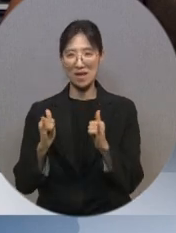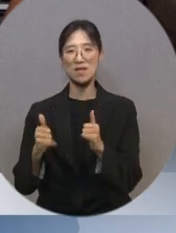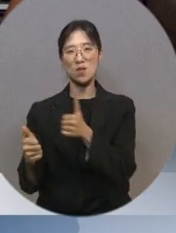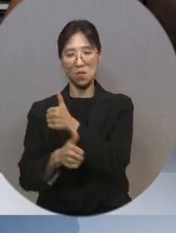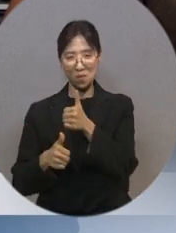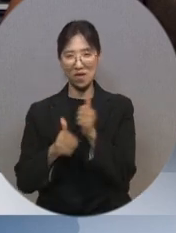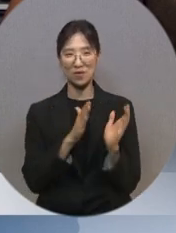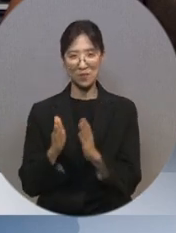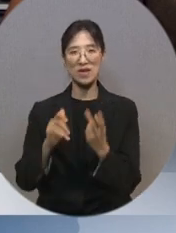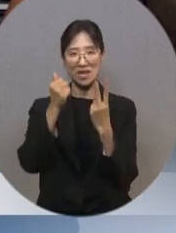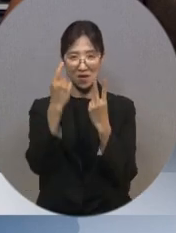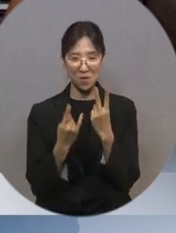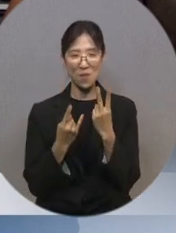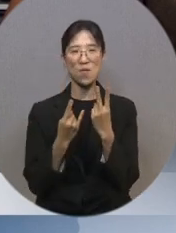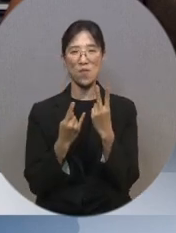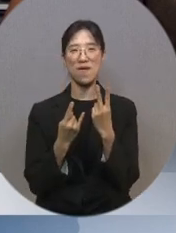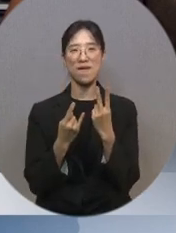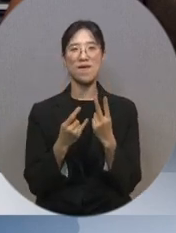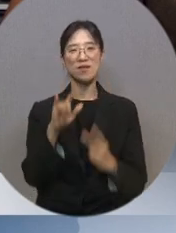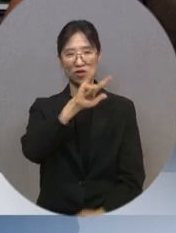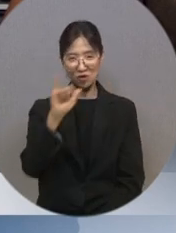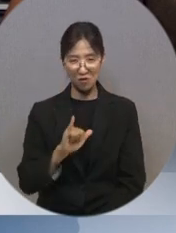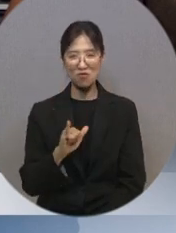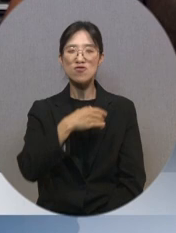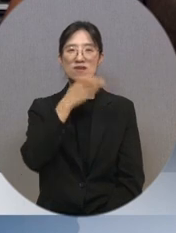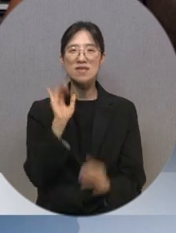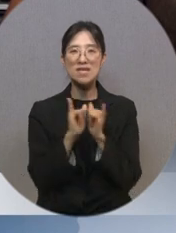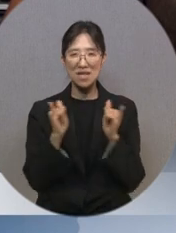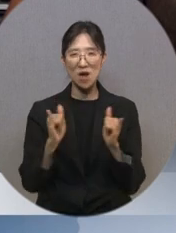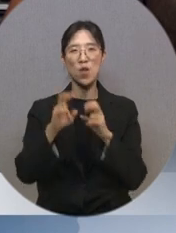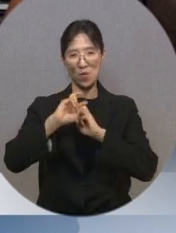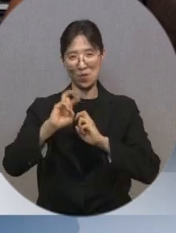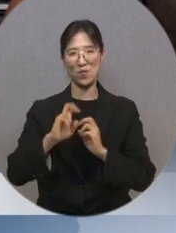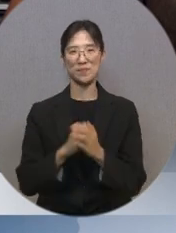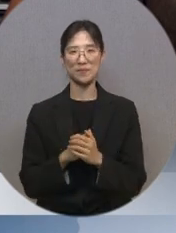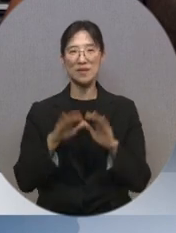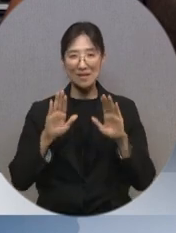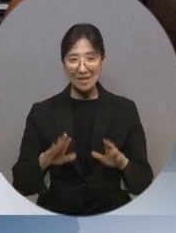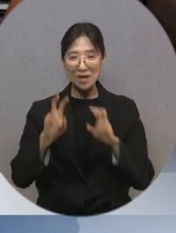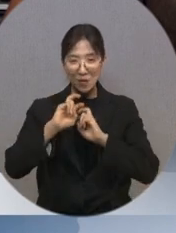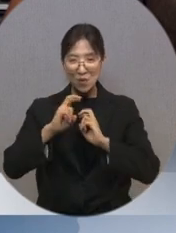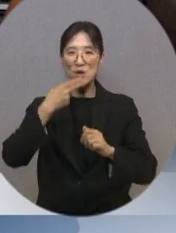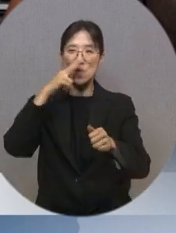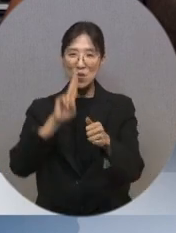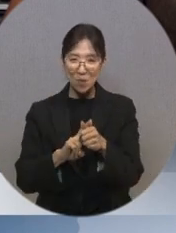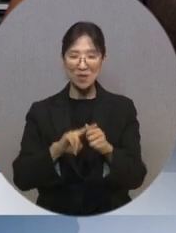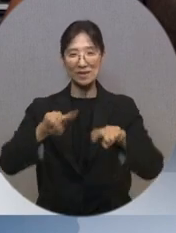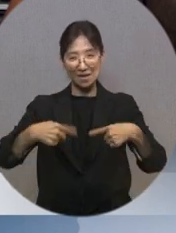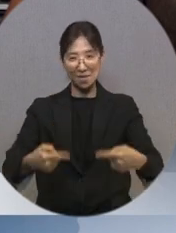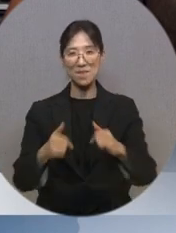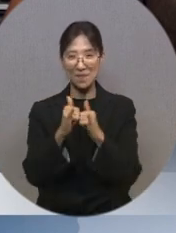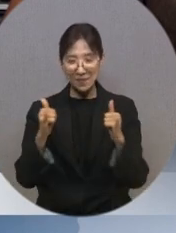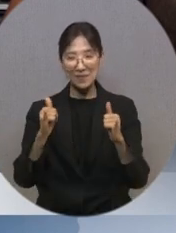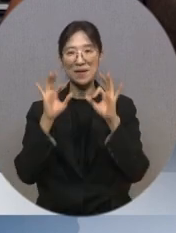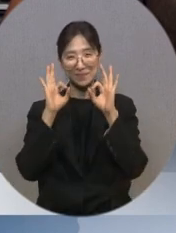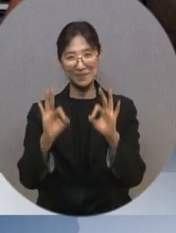제2회 전국 시니어 트롯 가요제인데요. 올해의 실버싱어에 도전한 참여자들 지금 바로